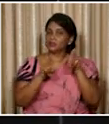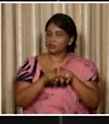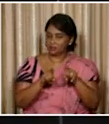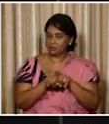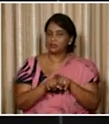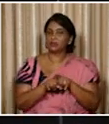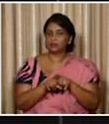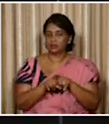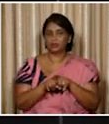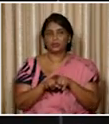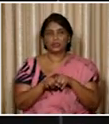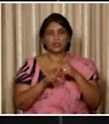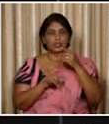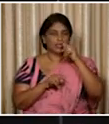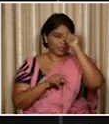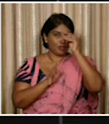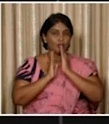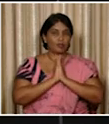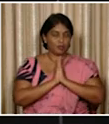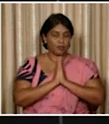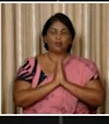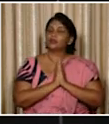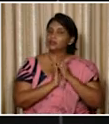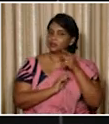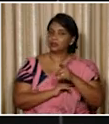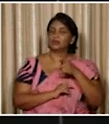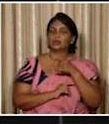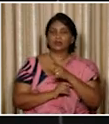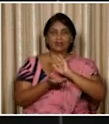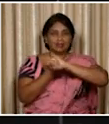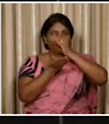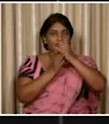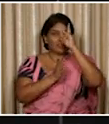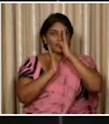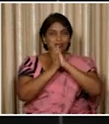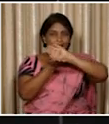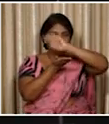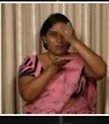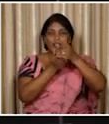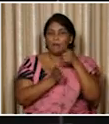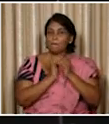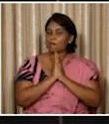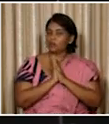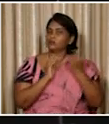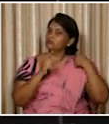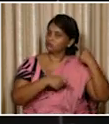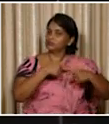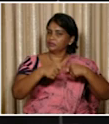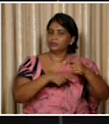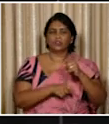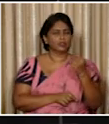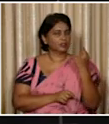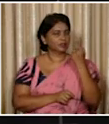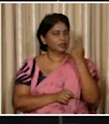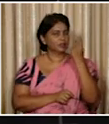1990களின் பின்னர் தமிழீழ விடுதலைப் புலிகளின் ஆதரவுடன் ஒவ்வொரு ஆண்டும் மகா சிவராத்திரி பெருவிழா சிறப்பு நடைபெற்று வந்துள்ளது. 2009